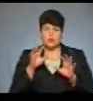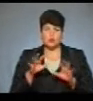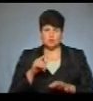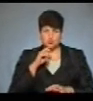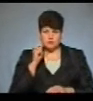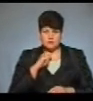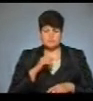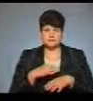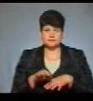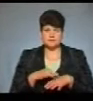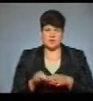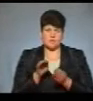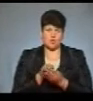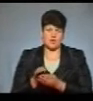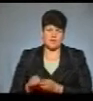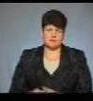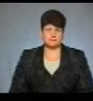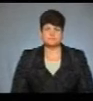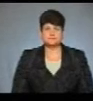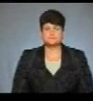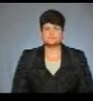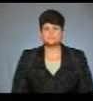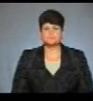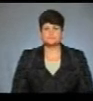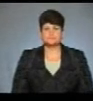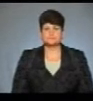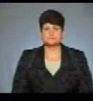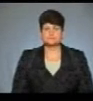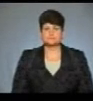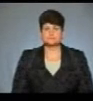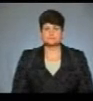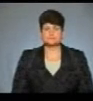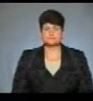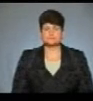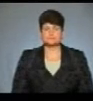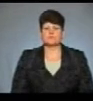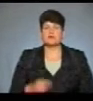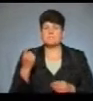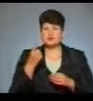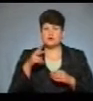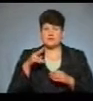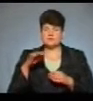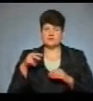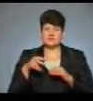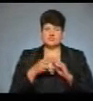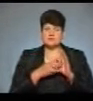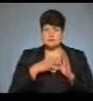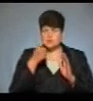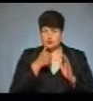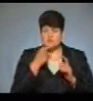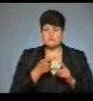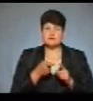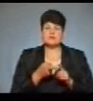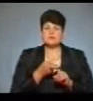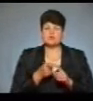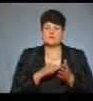України «Наруга над могилами». Діана Ярошенко, Юрій Багрій. Новини. 1 листопада 2018 року з нагоди